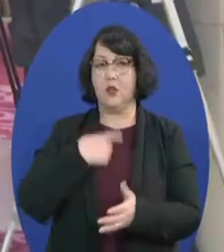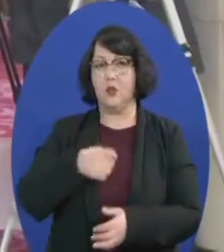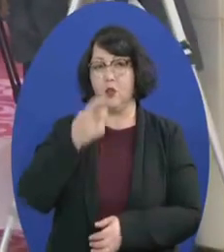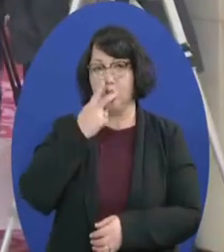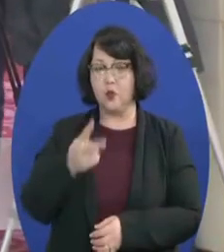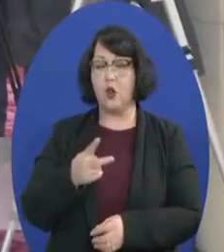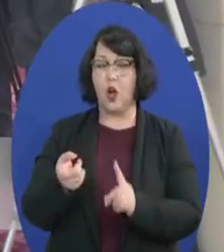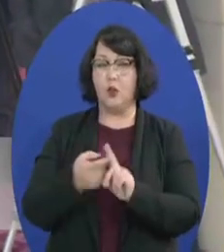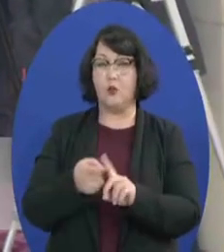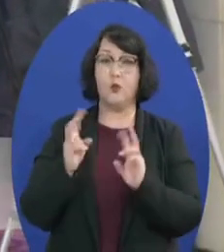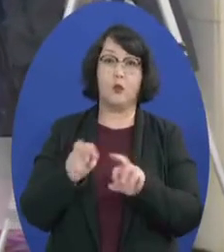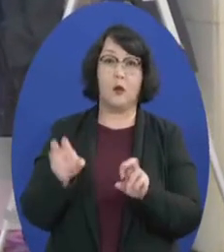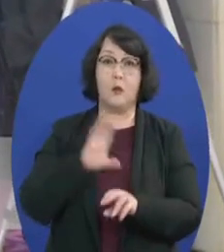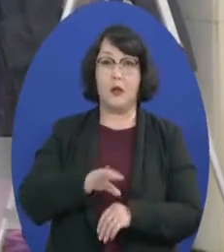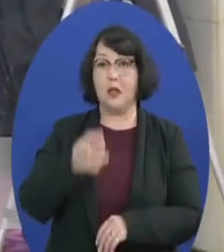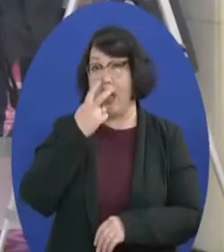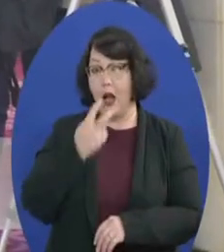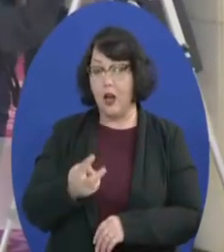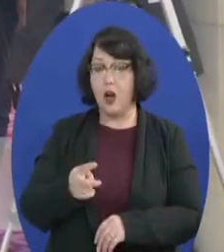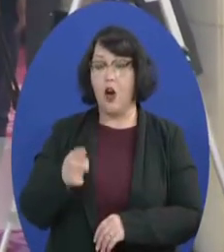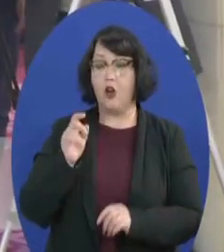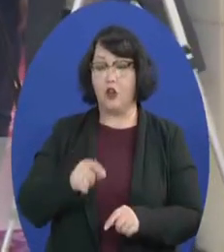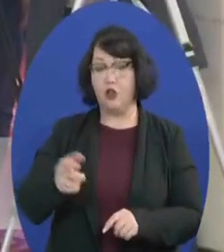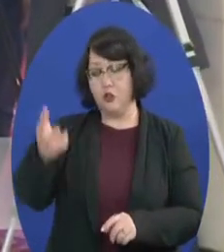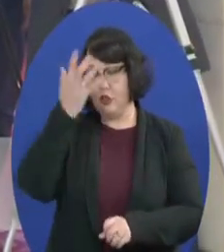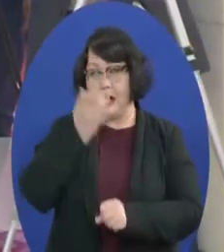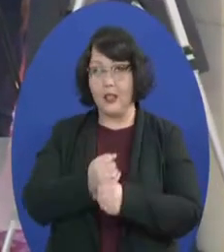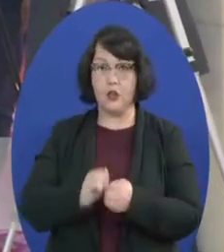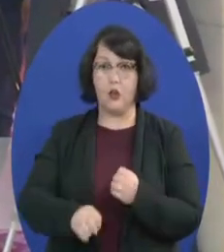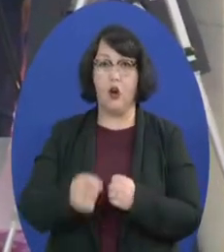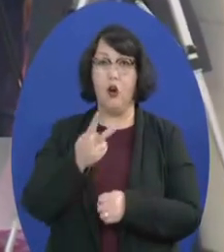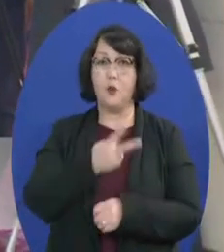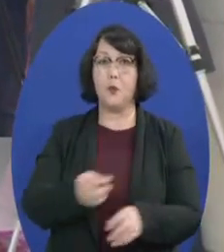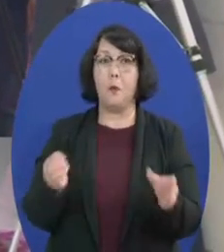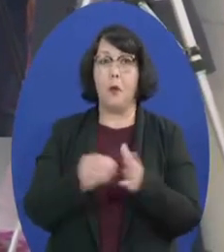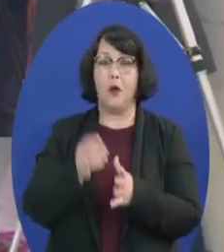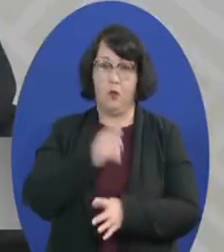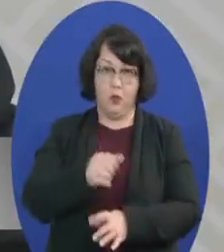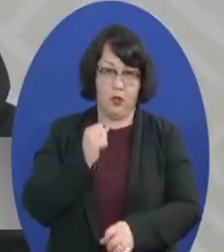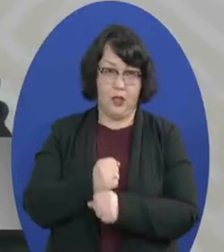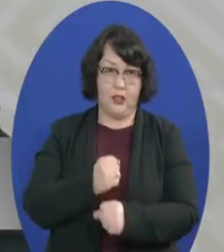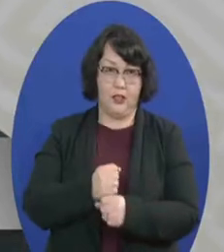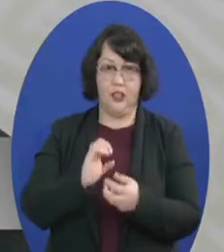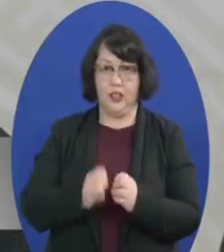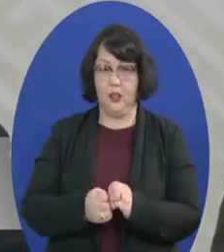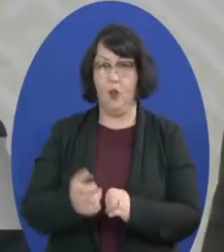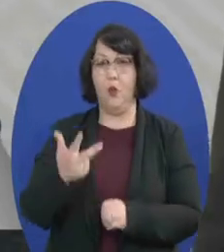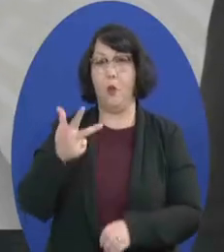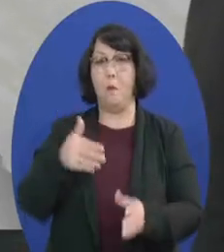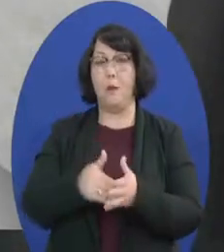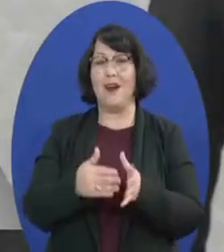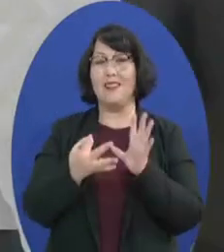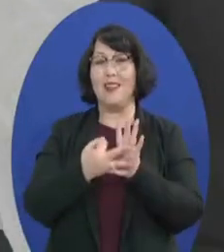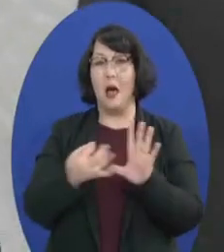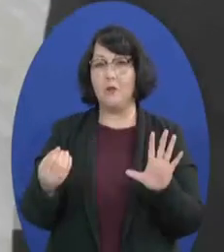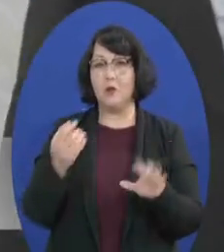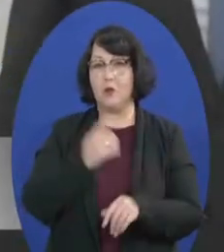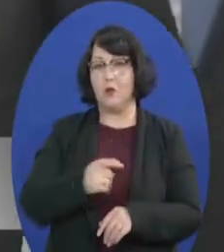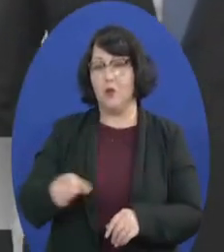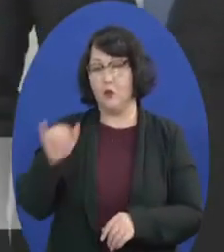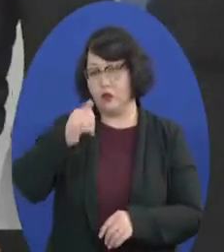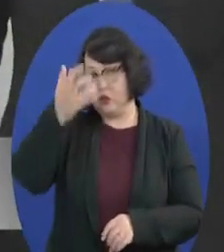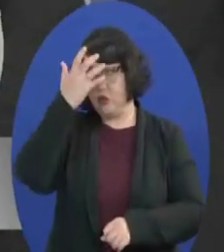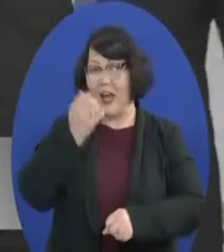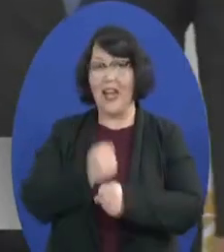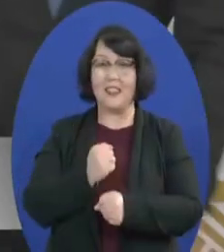За холбогдох судалгаанаас үзвэл одоогоор төрийн албанд нийт 200 мянган хүн ажиллаж байна. За тэдний 3800-аад нь улс